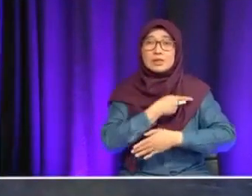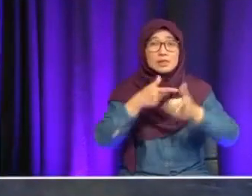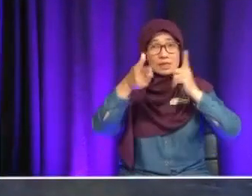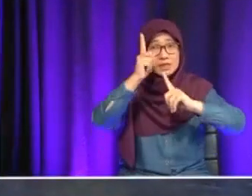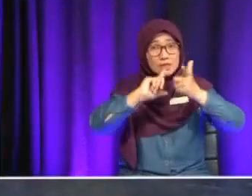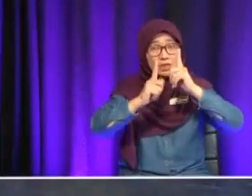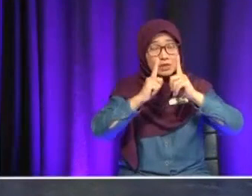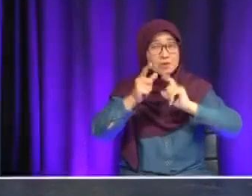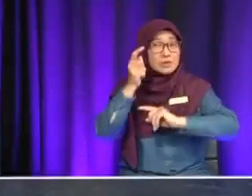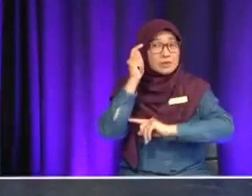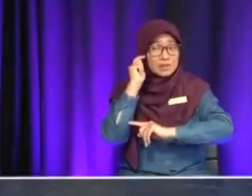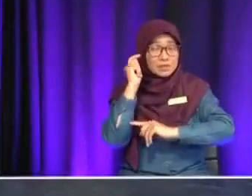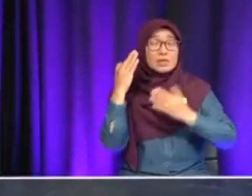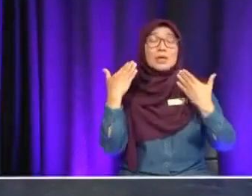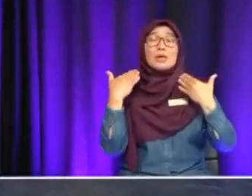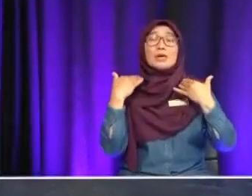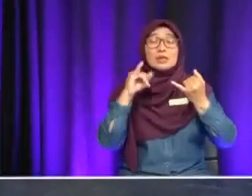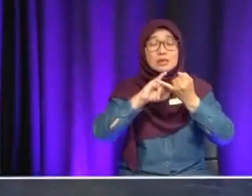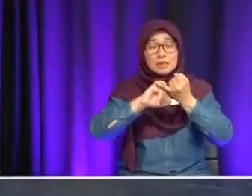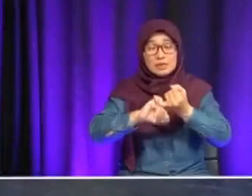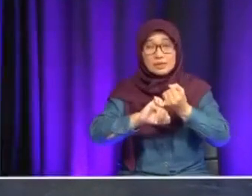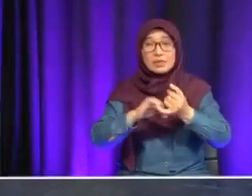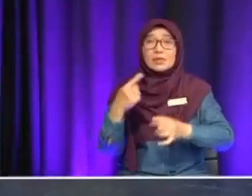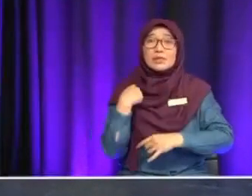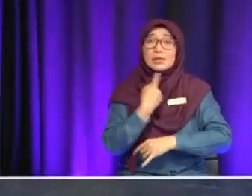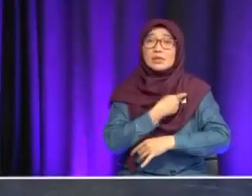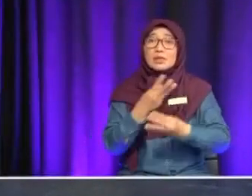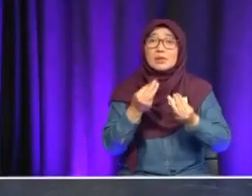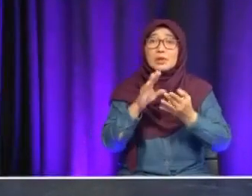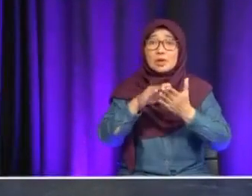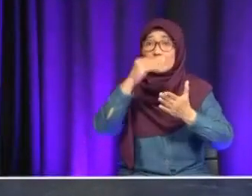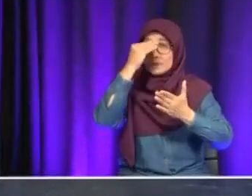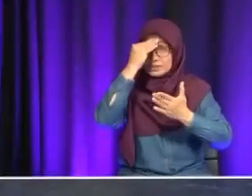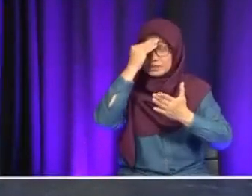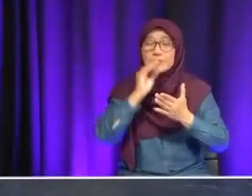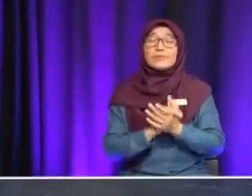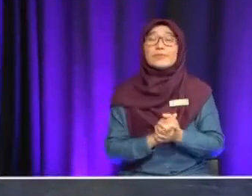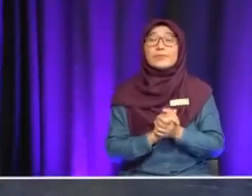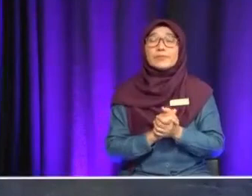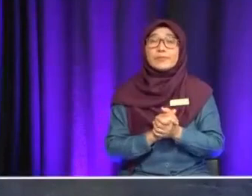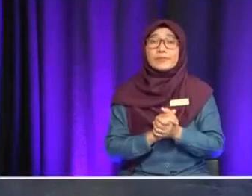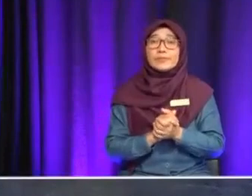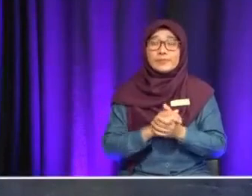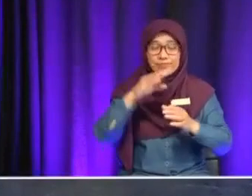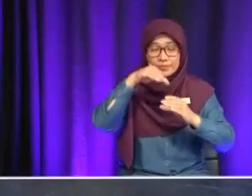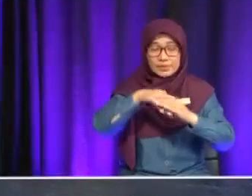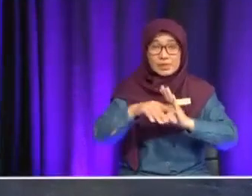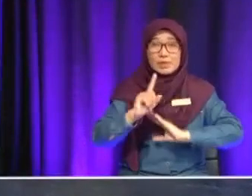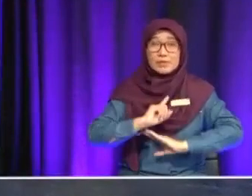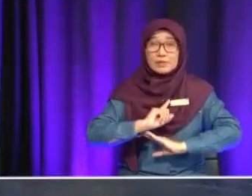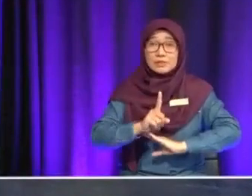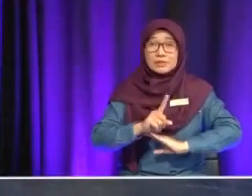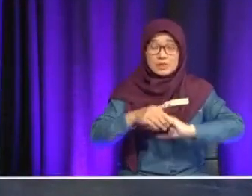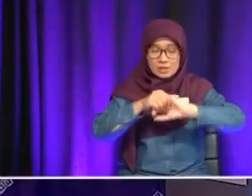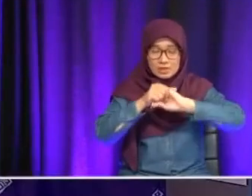dengan apa yang kita nak pelajari pada hari ini, iaitu tentang akad kebajikan. Yang mana dalam Islam akad kebajikan